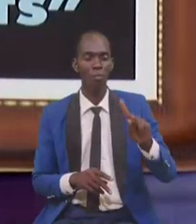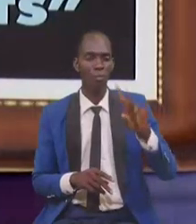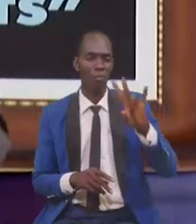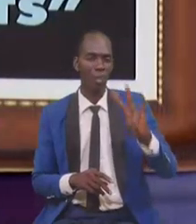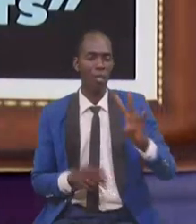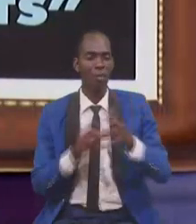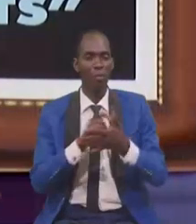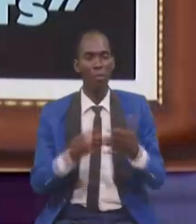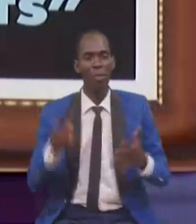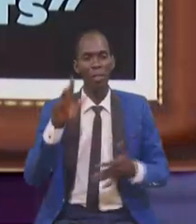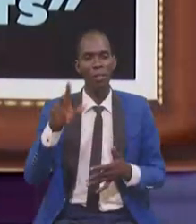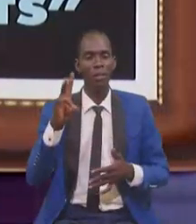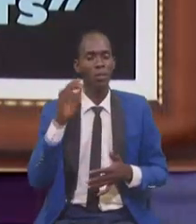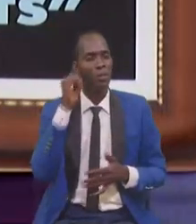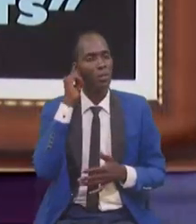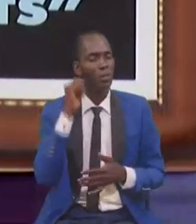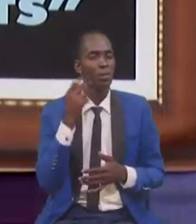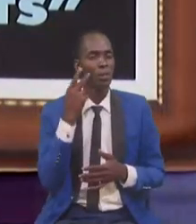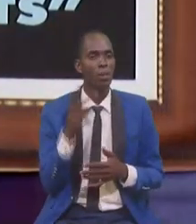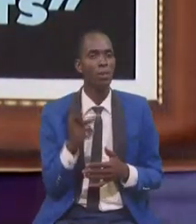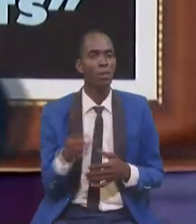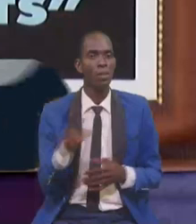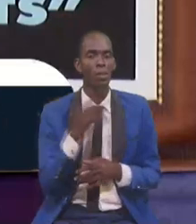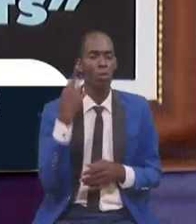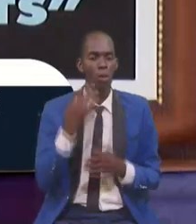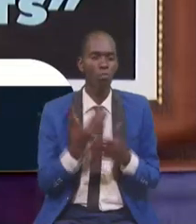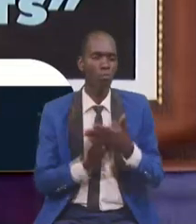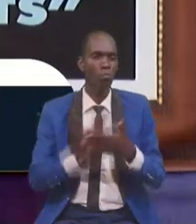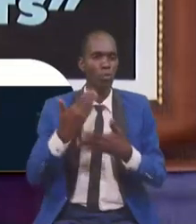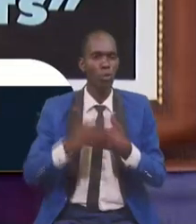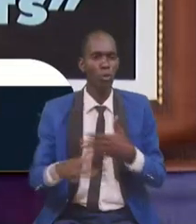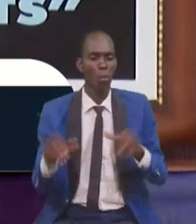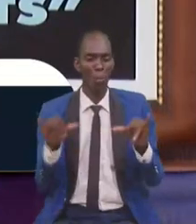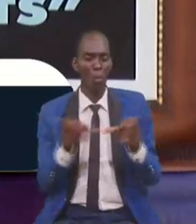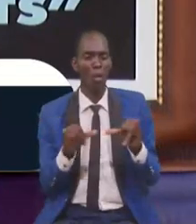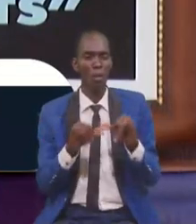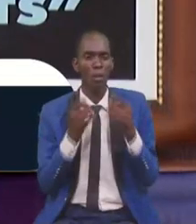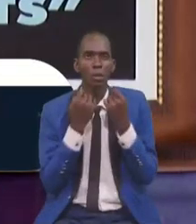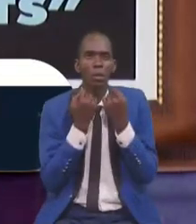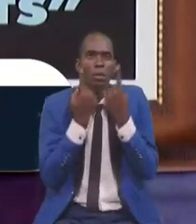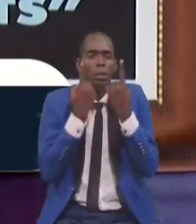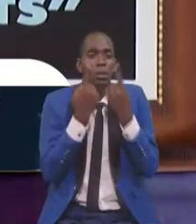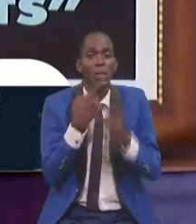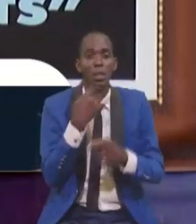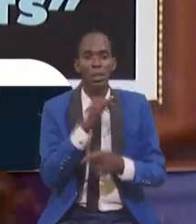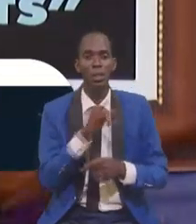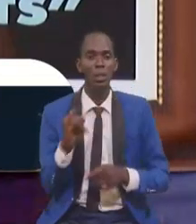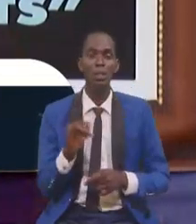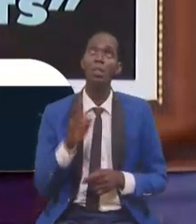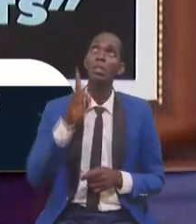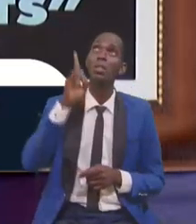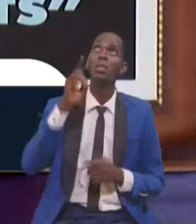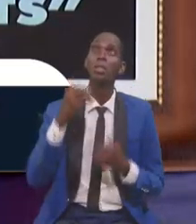verset 37. Ils étaient dans le plus grand étonnement et disaient, « Il